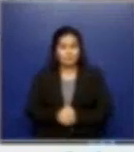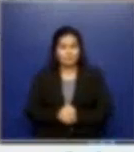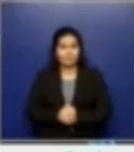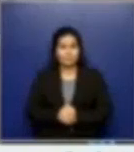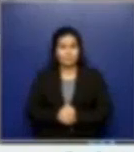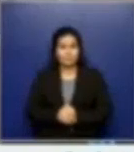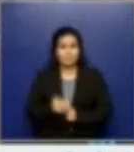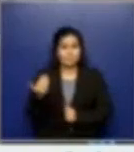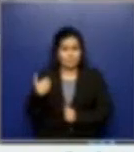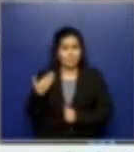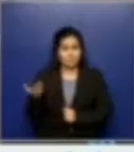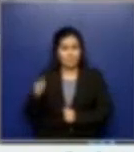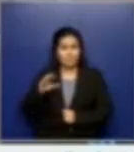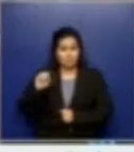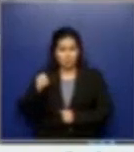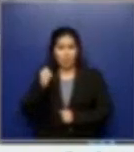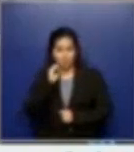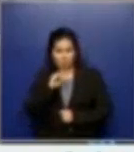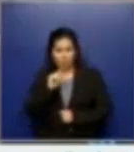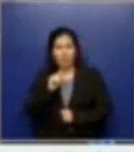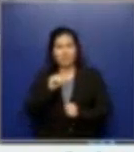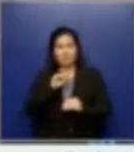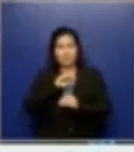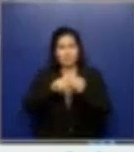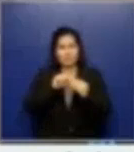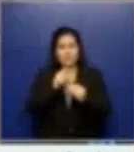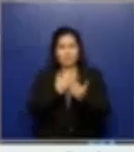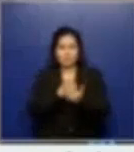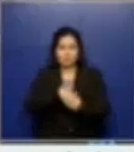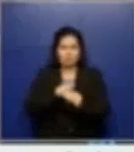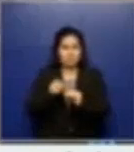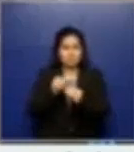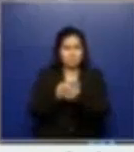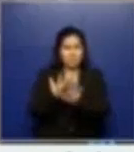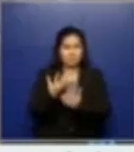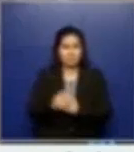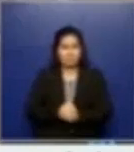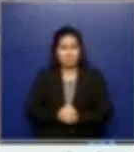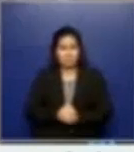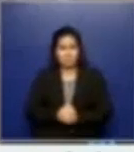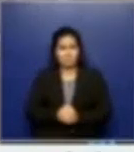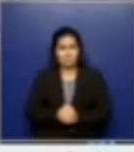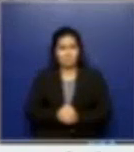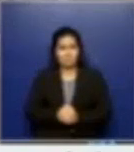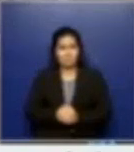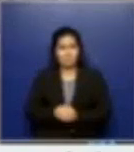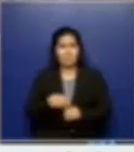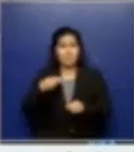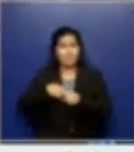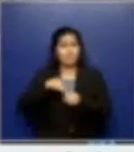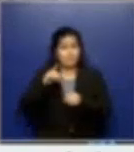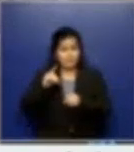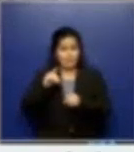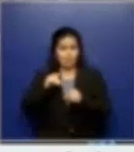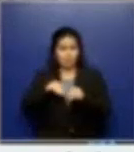เลยนี่ไงคือทำให้ต้นทุนเศรษฐกิจมันสูงดีเซลคือต้นทุนพลังงานต้นทุนการผลิตสำ